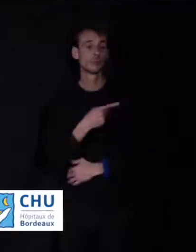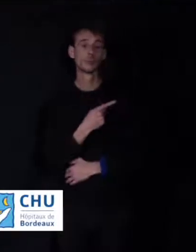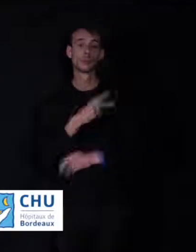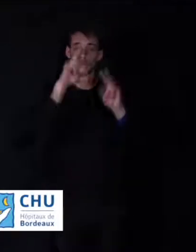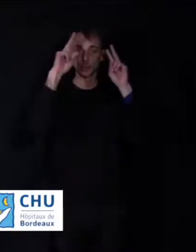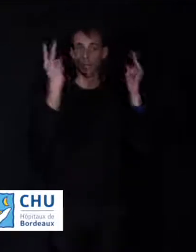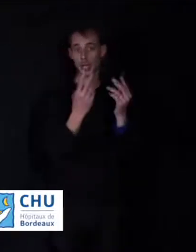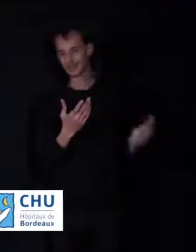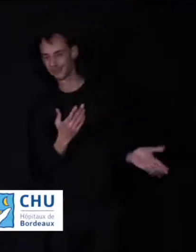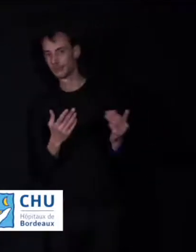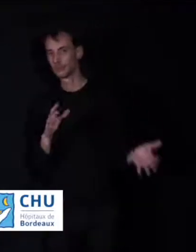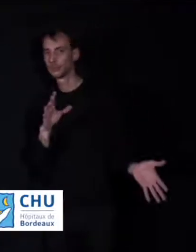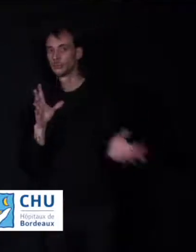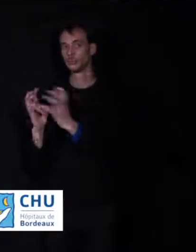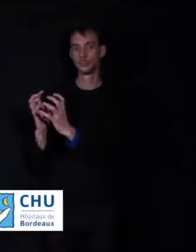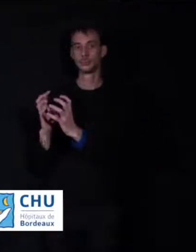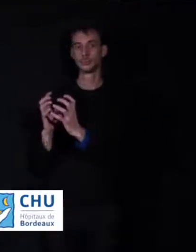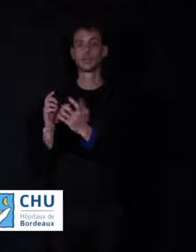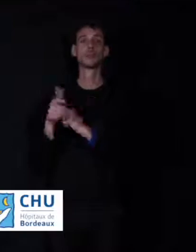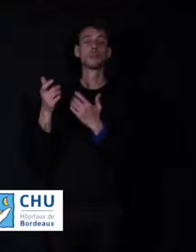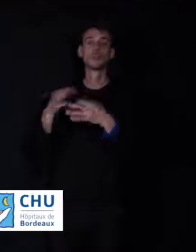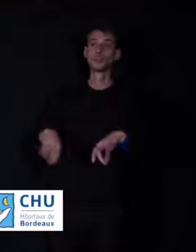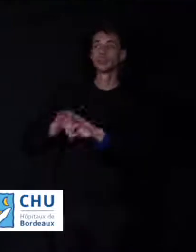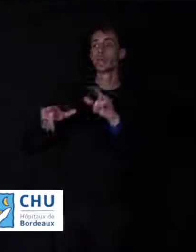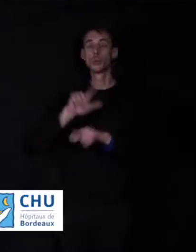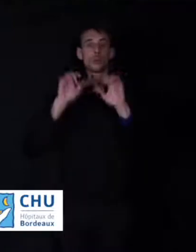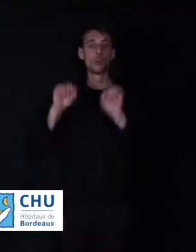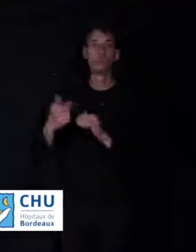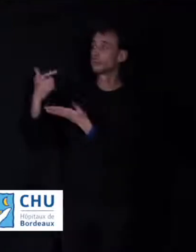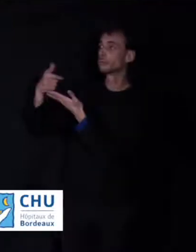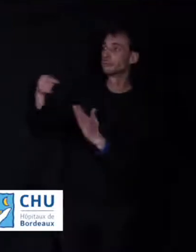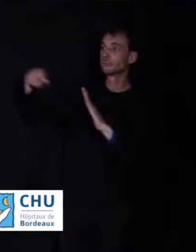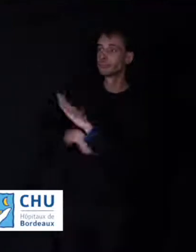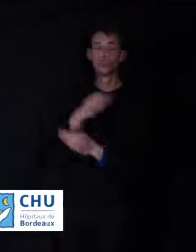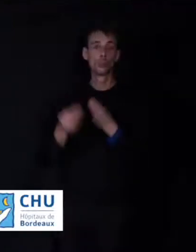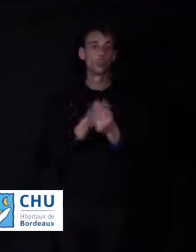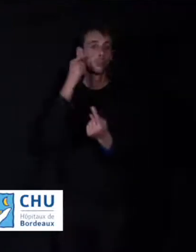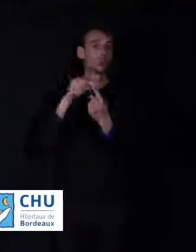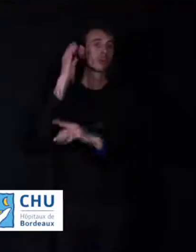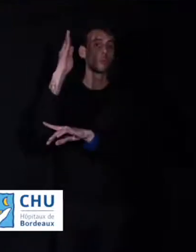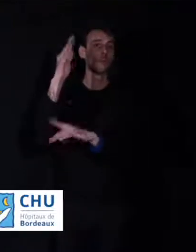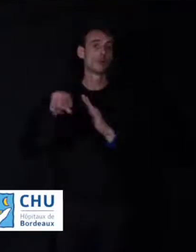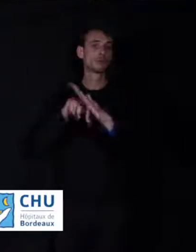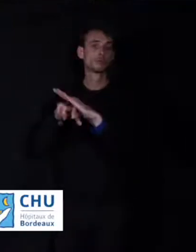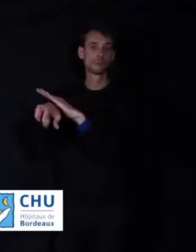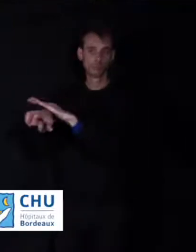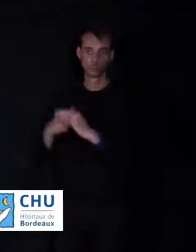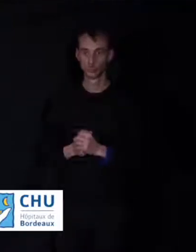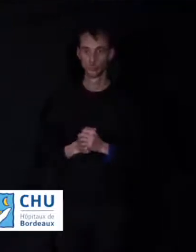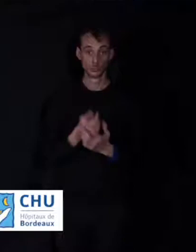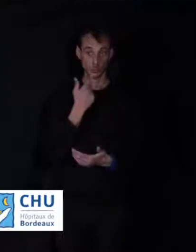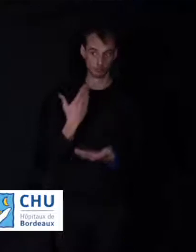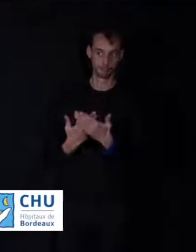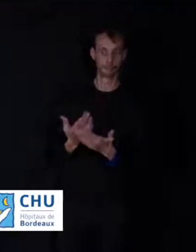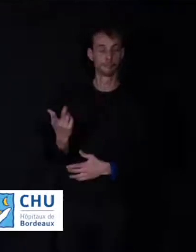soutien pour financer la location de la salle, ou bien ça peut être pour des déplacements pour des congrès. Mais les liens d'intérêt, ce n'est pas que l'industrie pharmaceutique, ça peut être